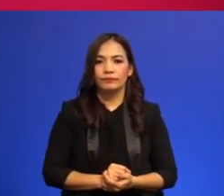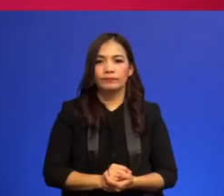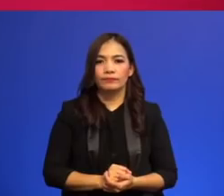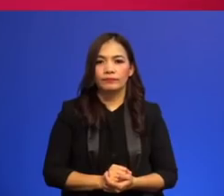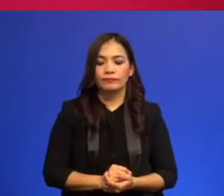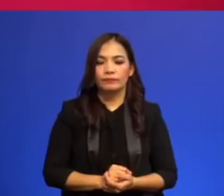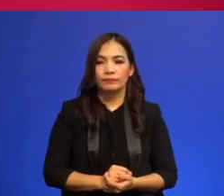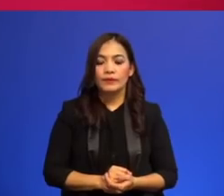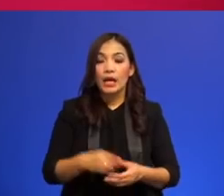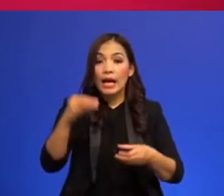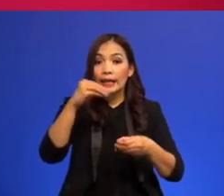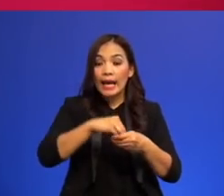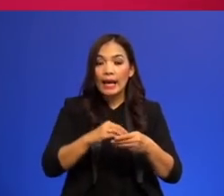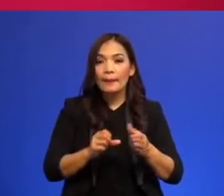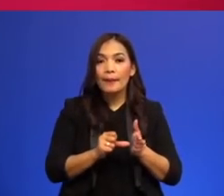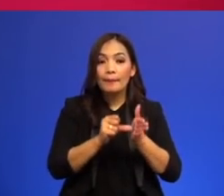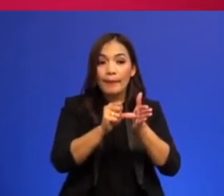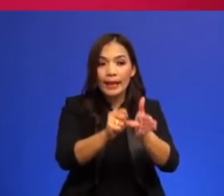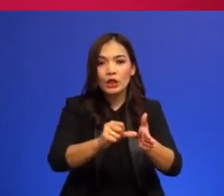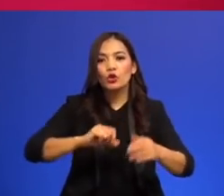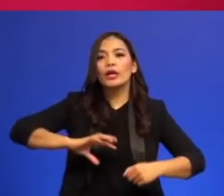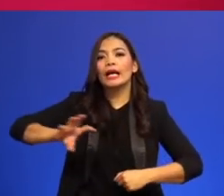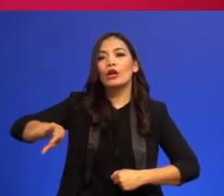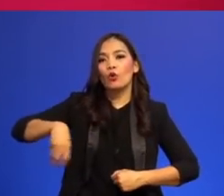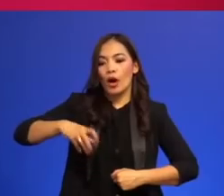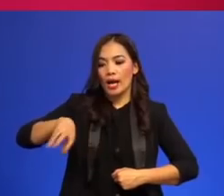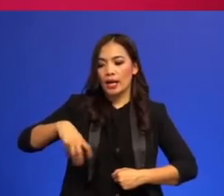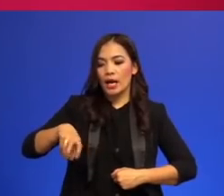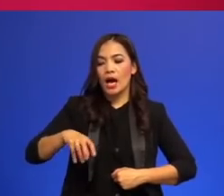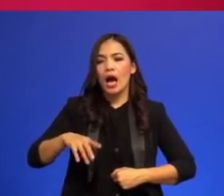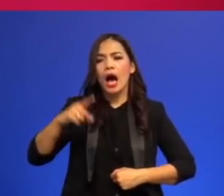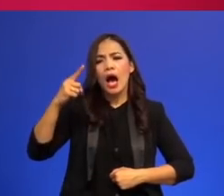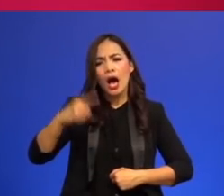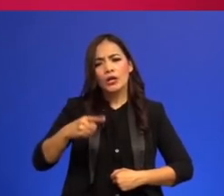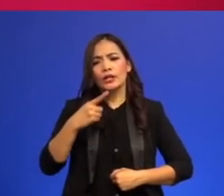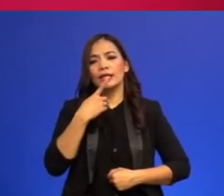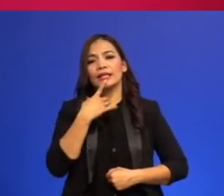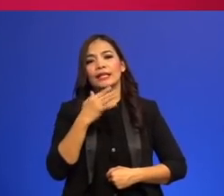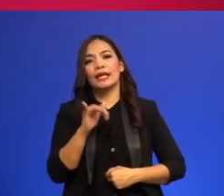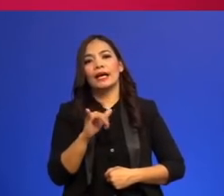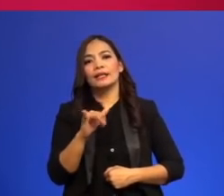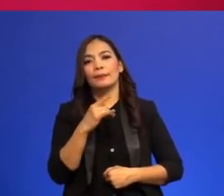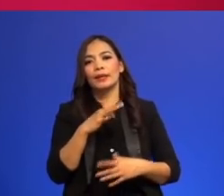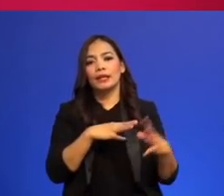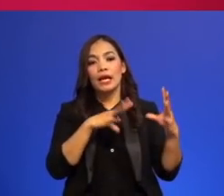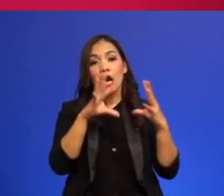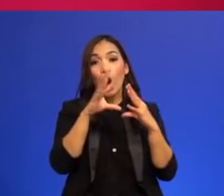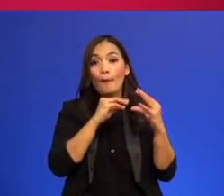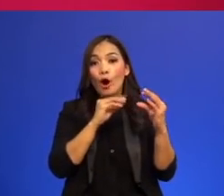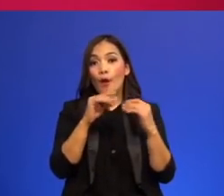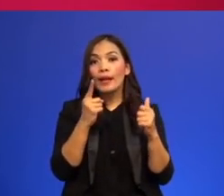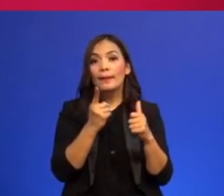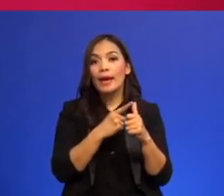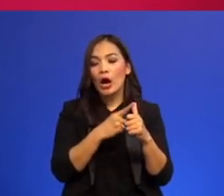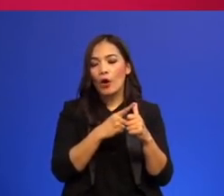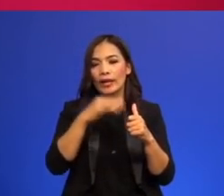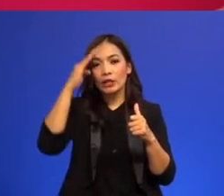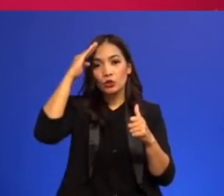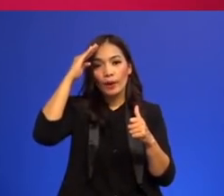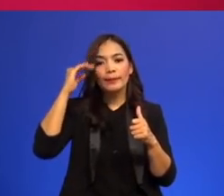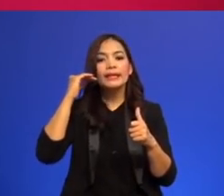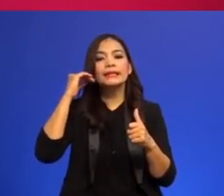Nah, dalam membantu keluarga, sebisanya dirundingkan dengan pasangan hidup.